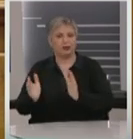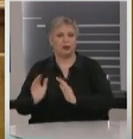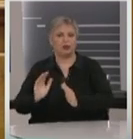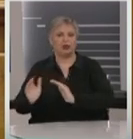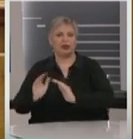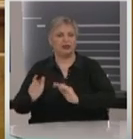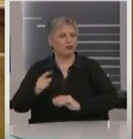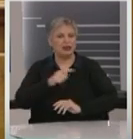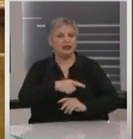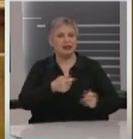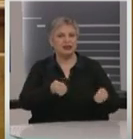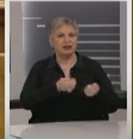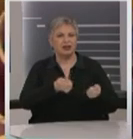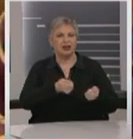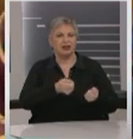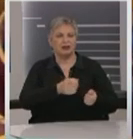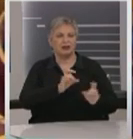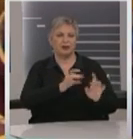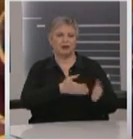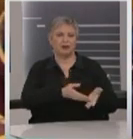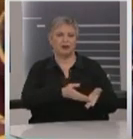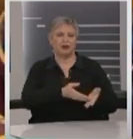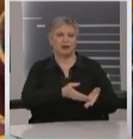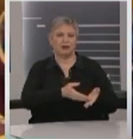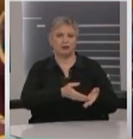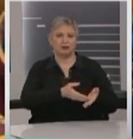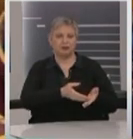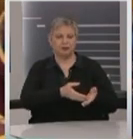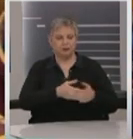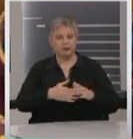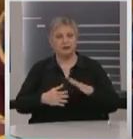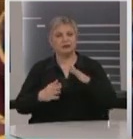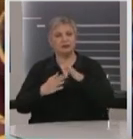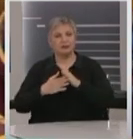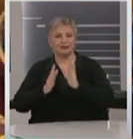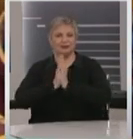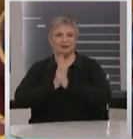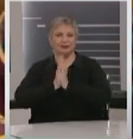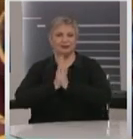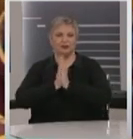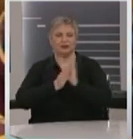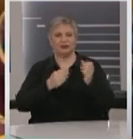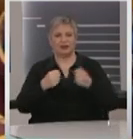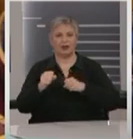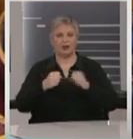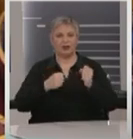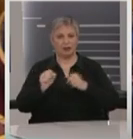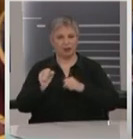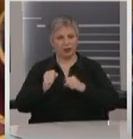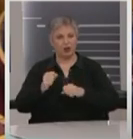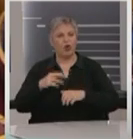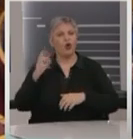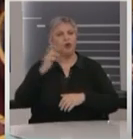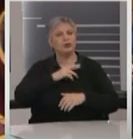Και το κυριότερο... Παρακαλώ, μην αντιδράτε. Σας παρακαλώ. Είναι μεγάλος εκνευρισμός, αλλά δεν